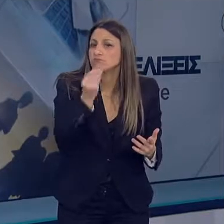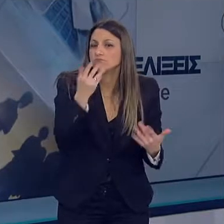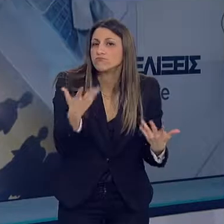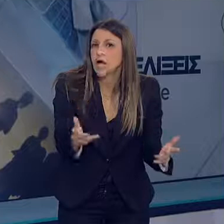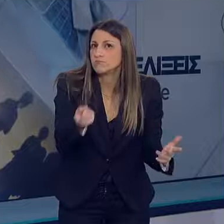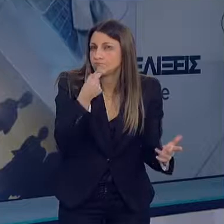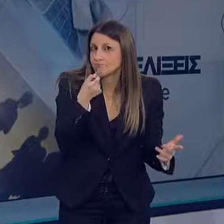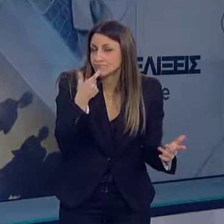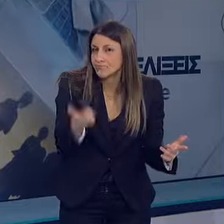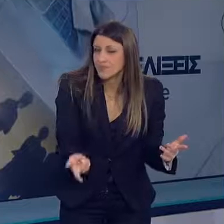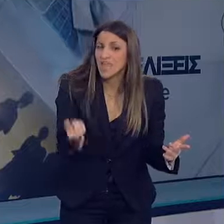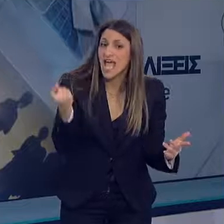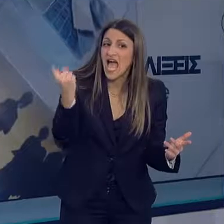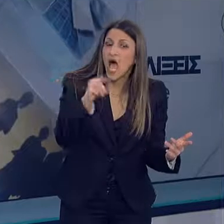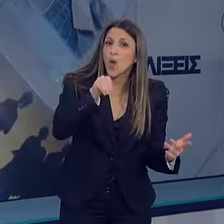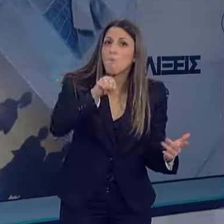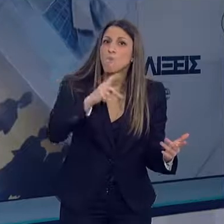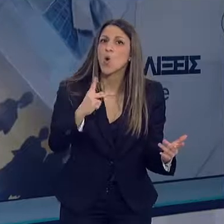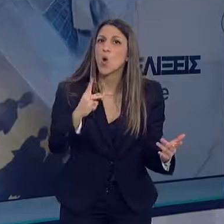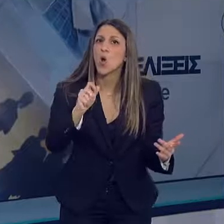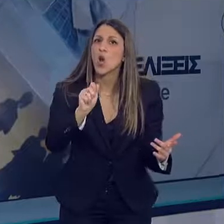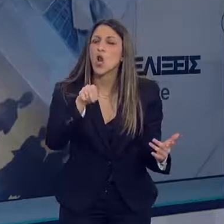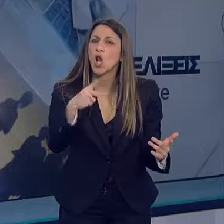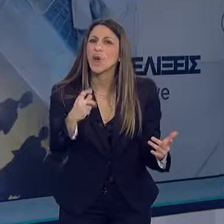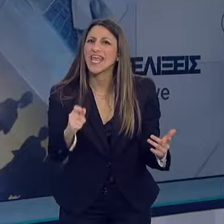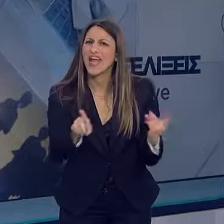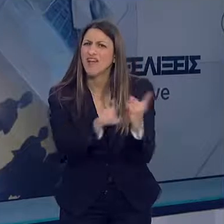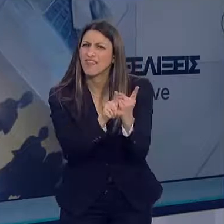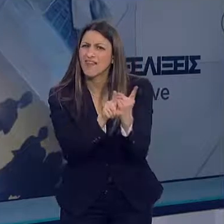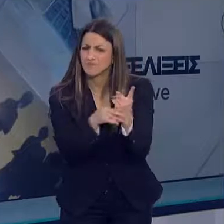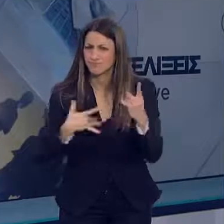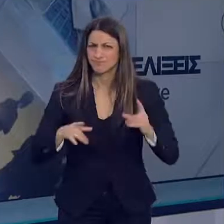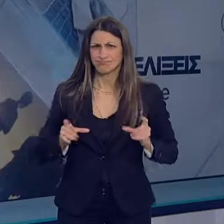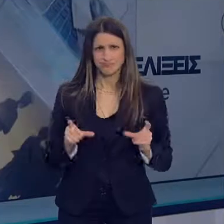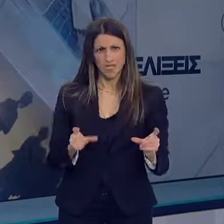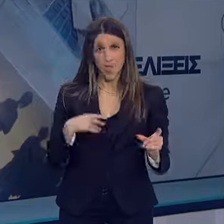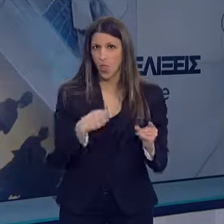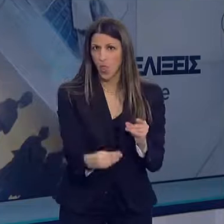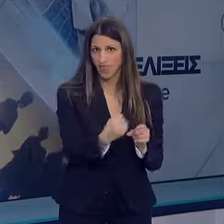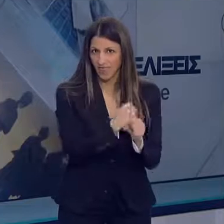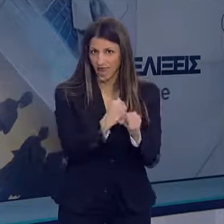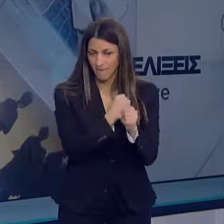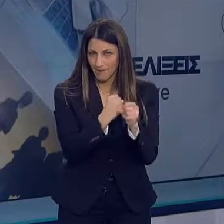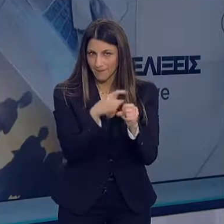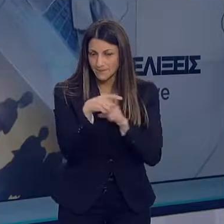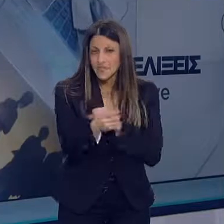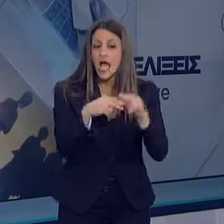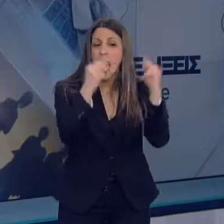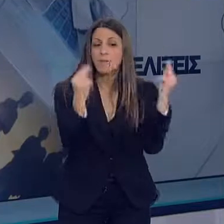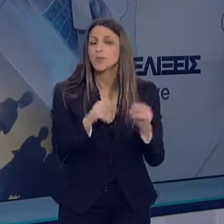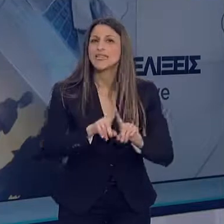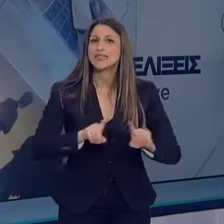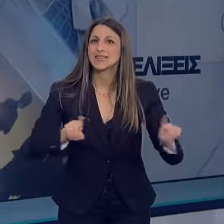σε Έλληνες ασθενείς θεραπεία με μονοκλωνικά αντισώματα, ειδικά αναστολής ιντρελευκίνης 6, ποια ήταν τα